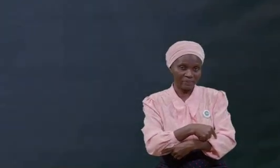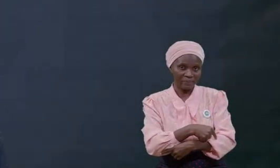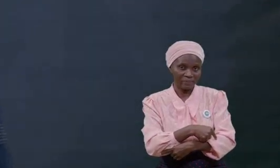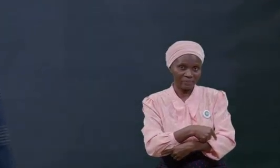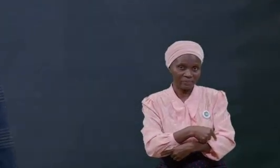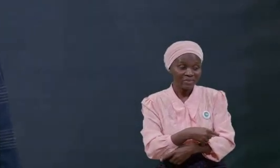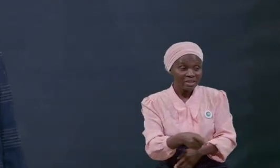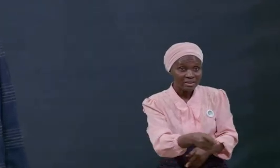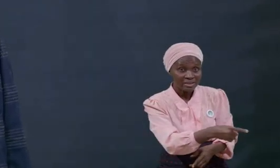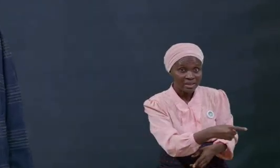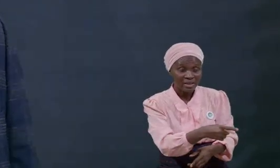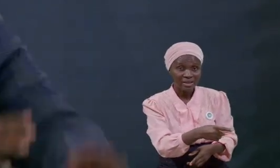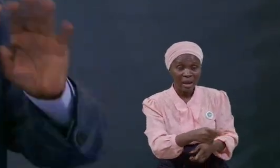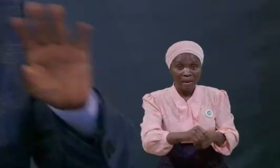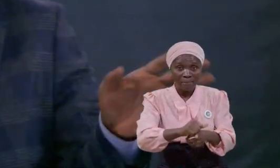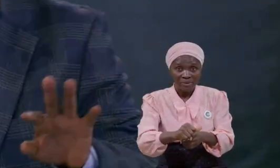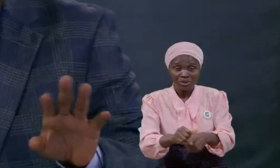ils suivent leur propre coutume.